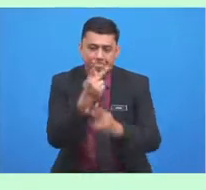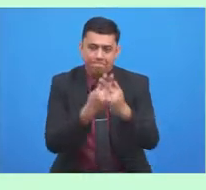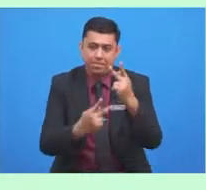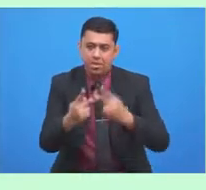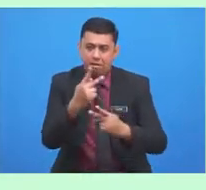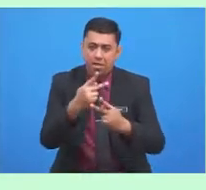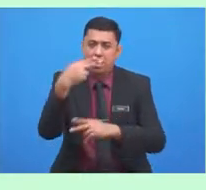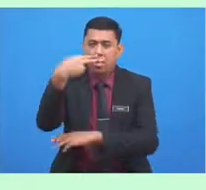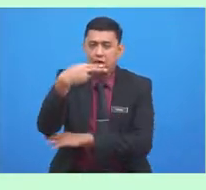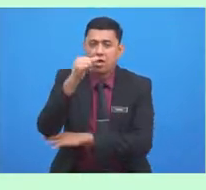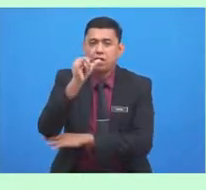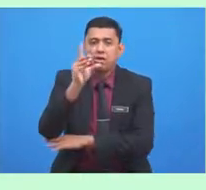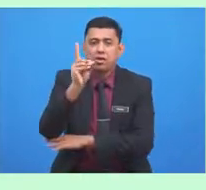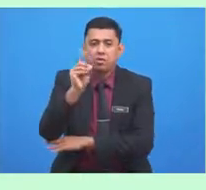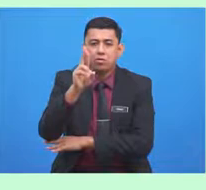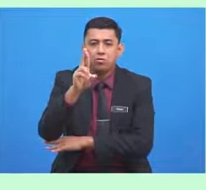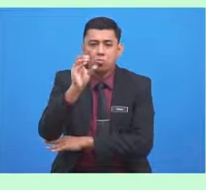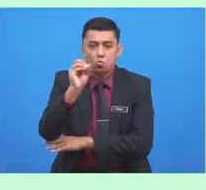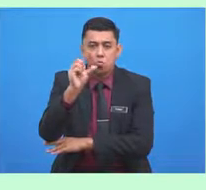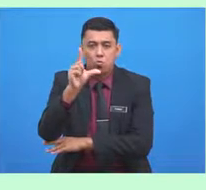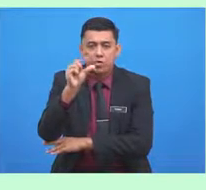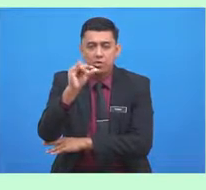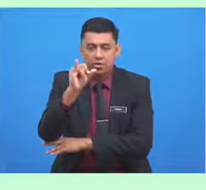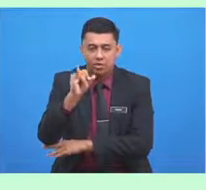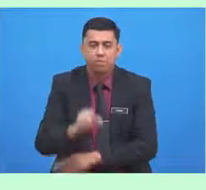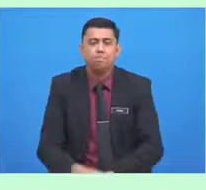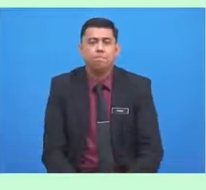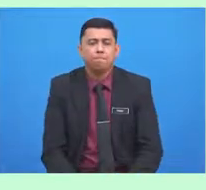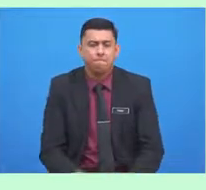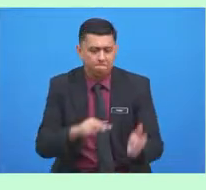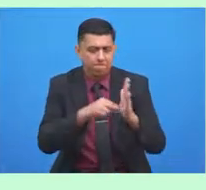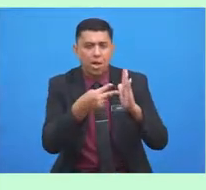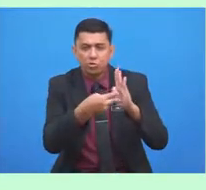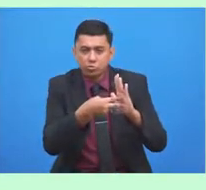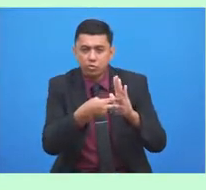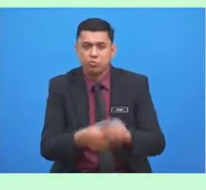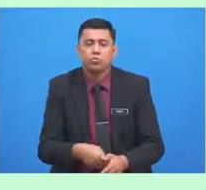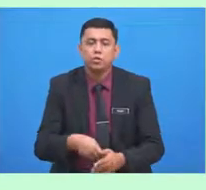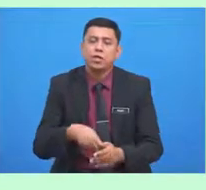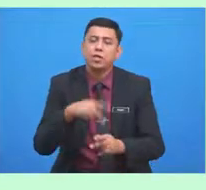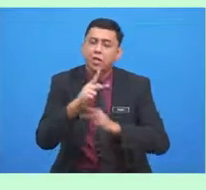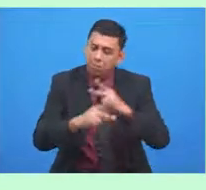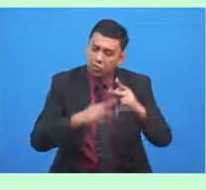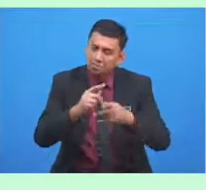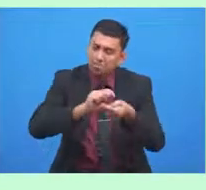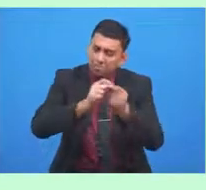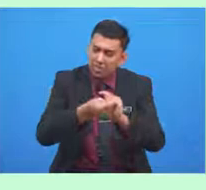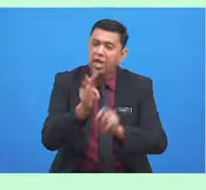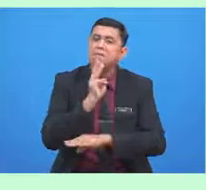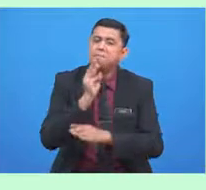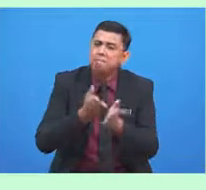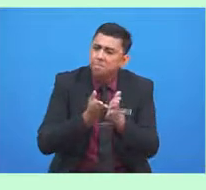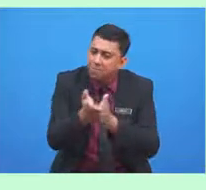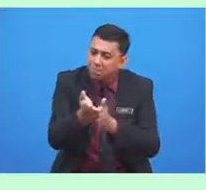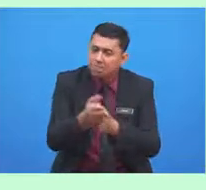hidrologi. Pelajar-pelajar, konsep kitaran hidrologi bermaksud proses pertukaran air yang berterusan